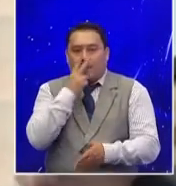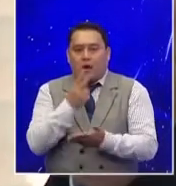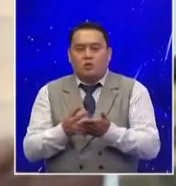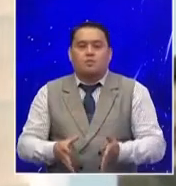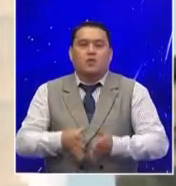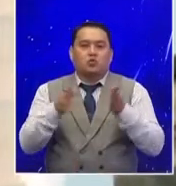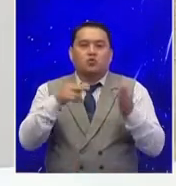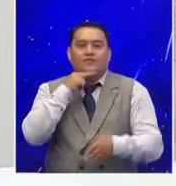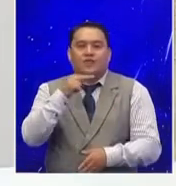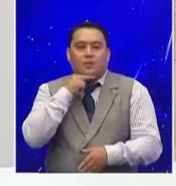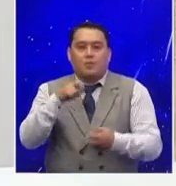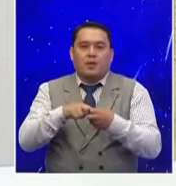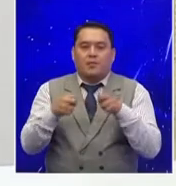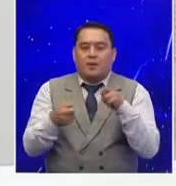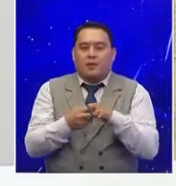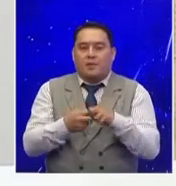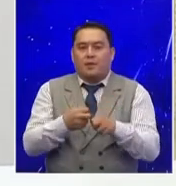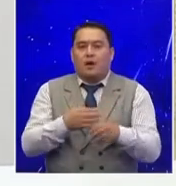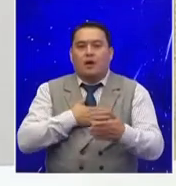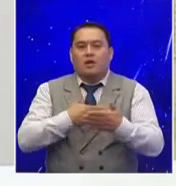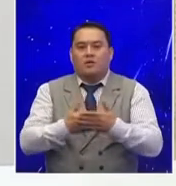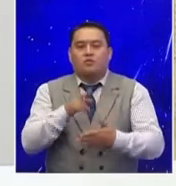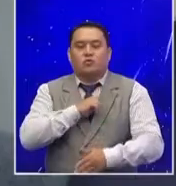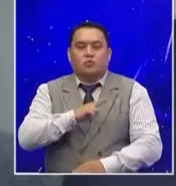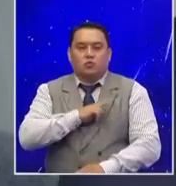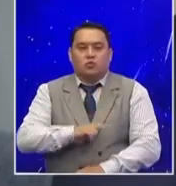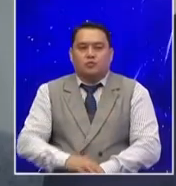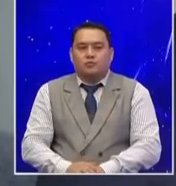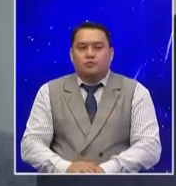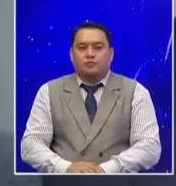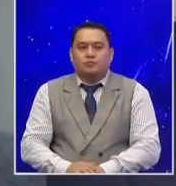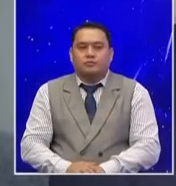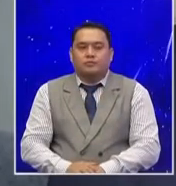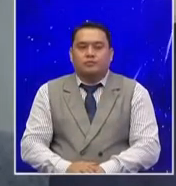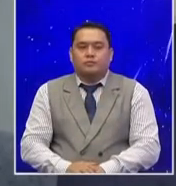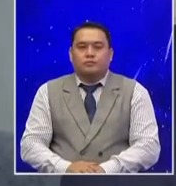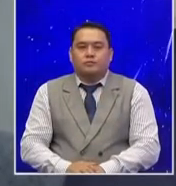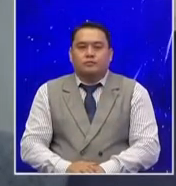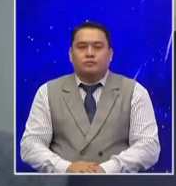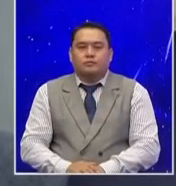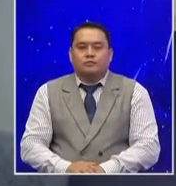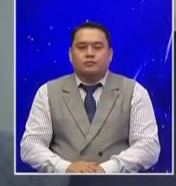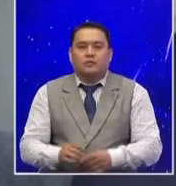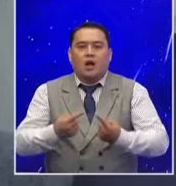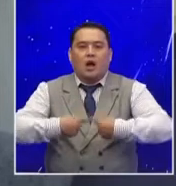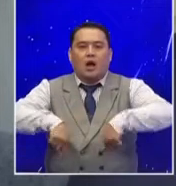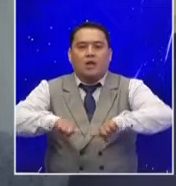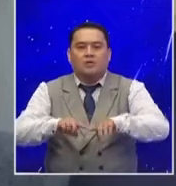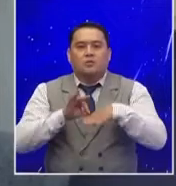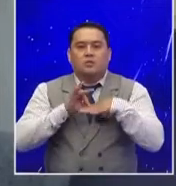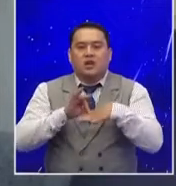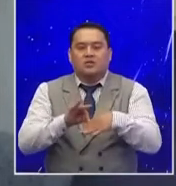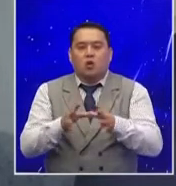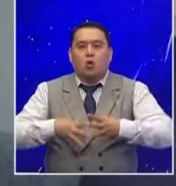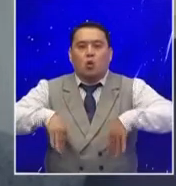внимание к озвученным проблемам и проявила активную позицию. На площадке агентства прошла встреча с